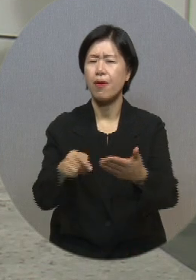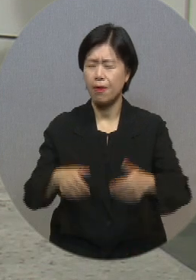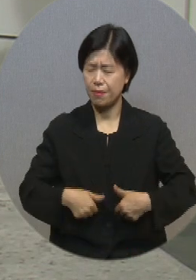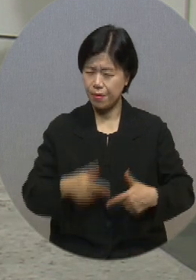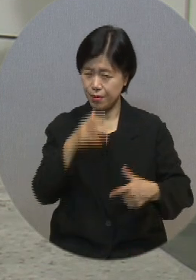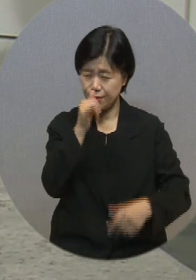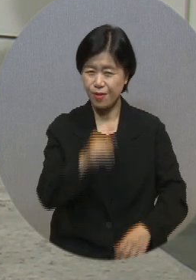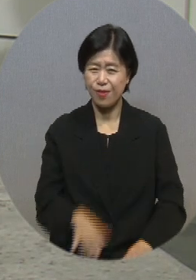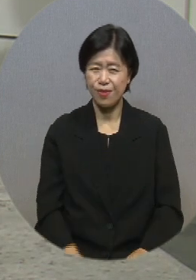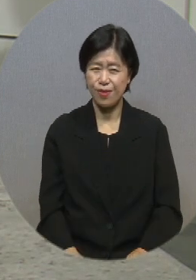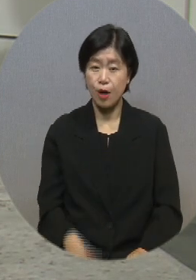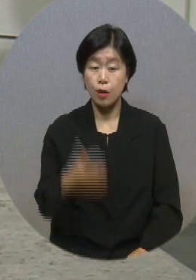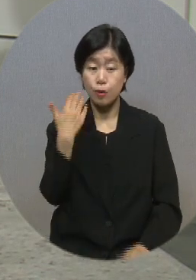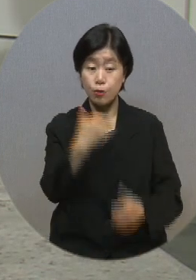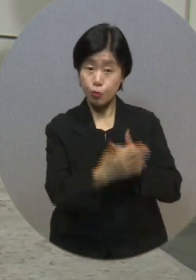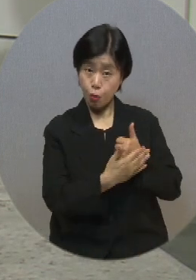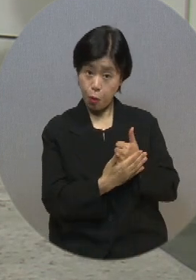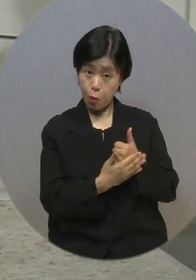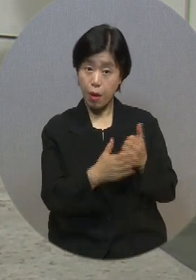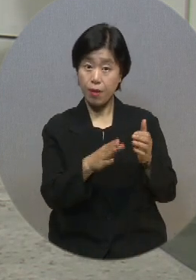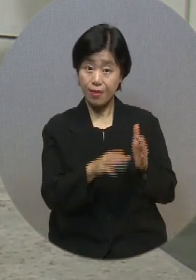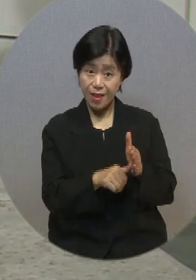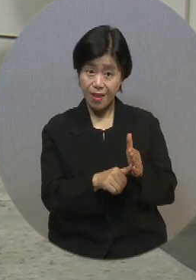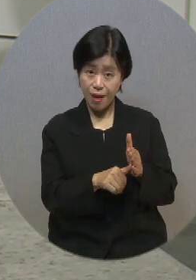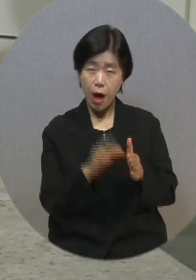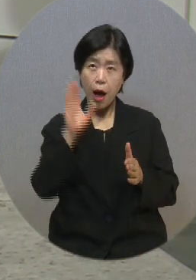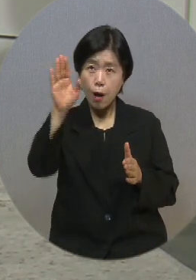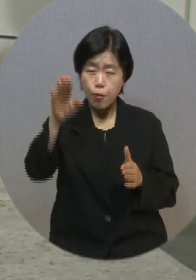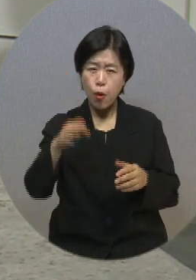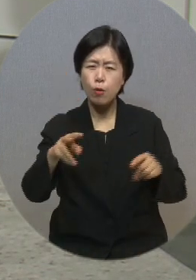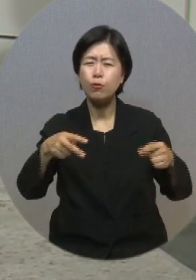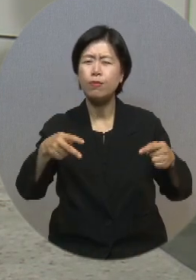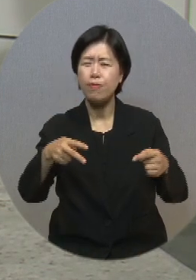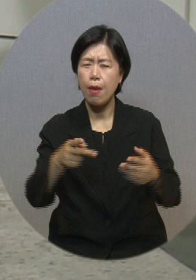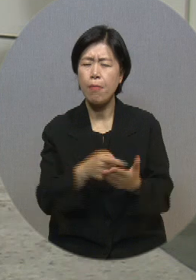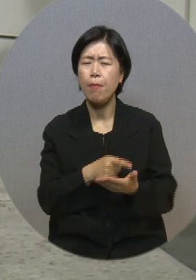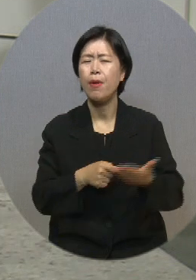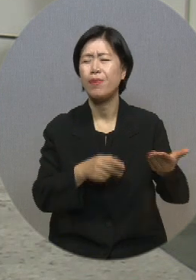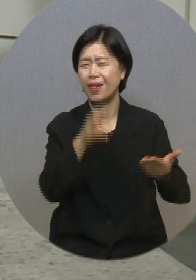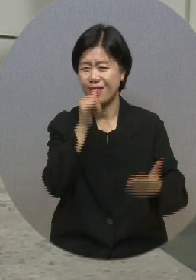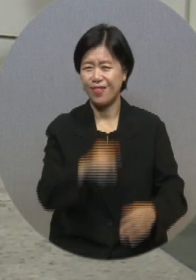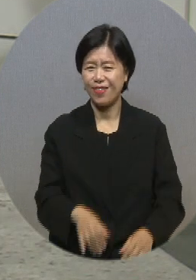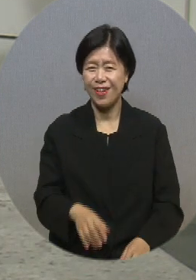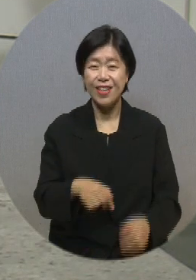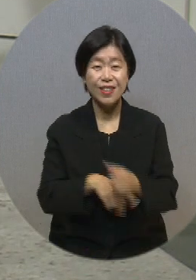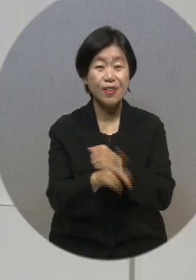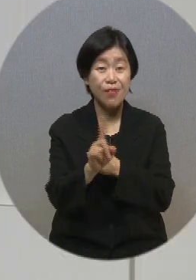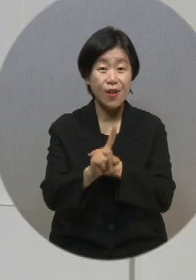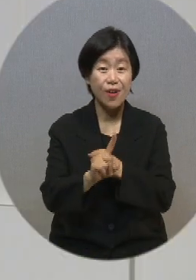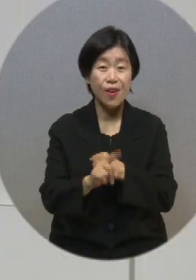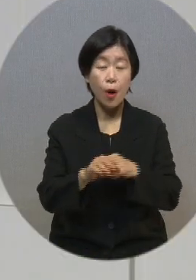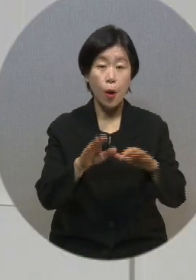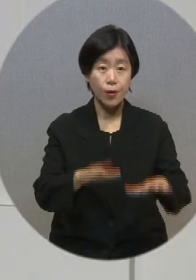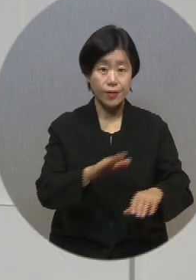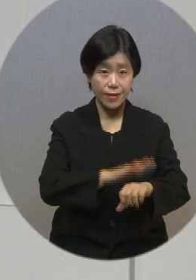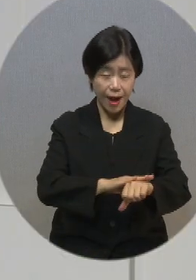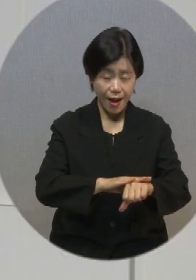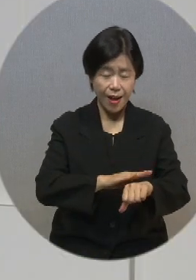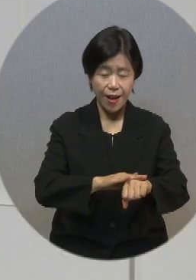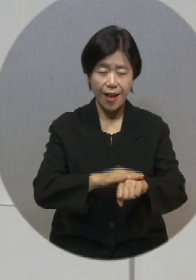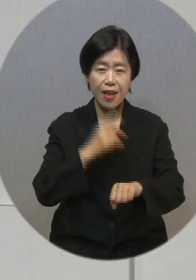갚아야 됩니다. 예. 그러니까 이제 네. 짐이 무거워지는 거예요. 네. 연말 결선으로 갈수록 짐이 무거워지는 거예요. 예. 아,